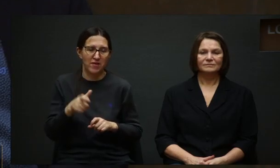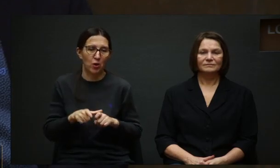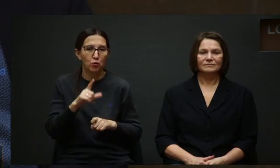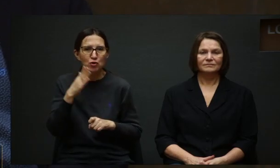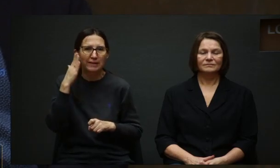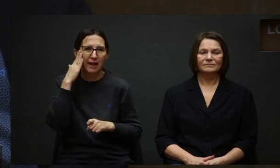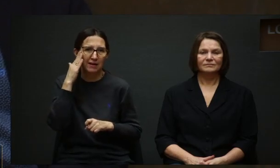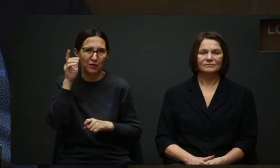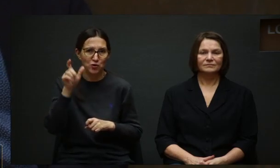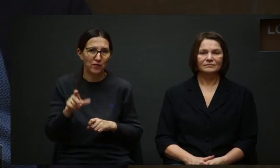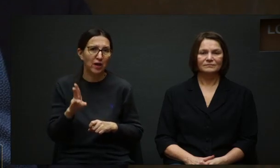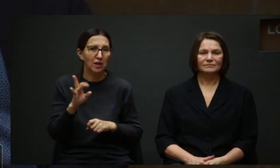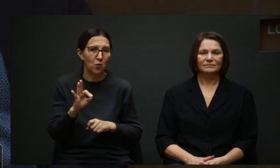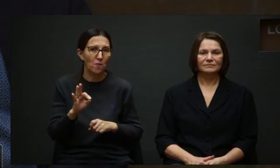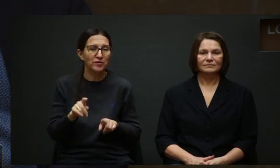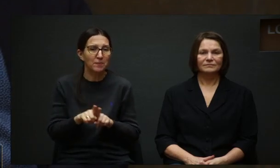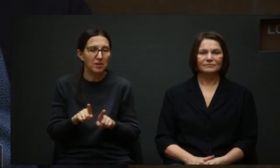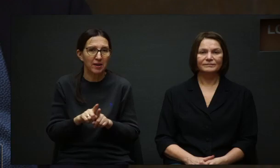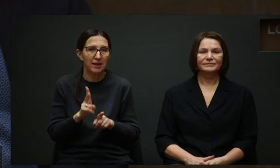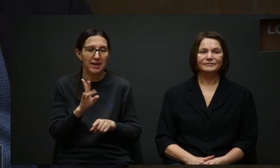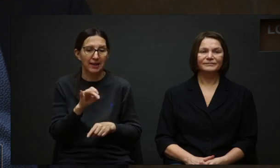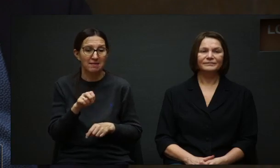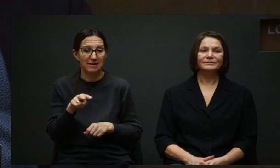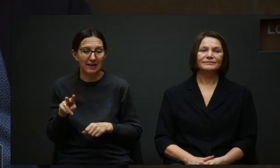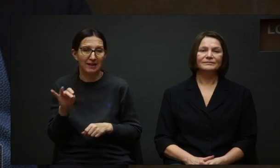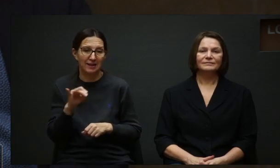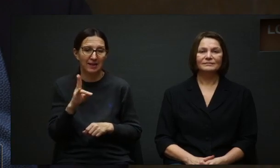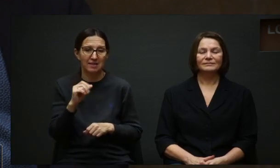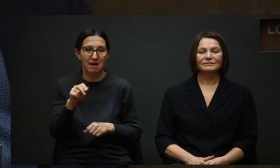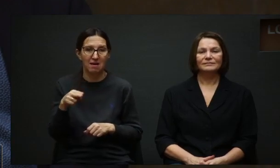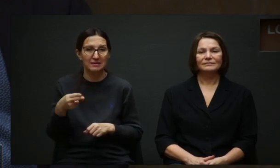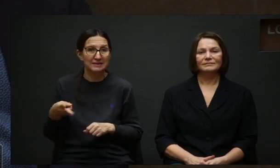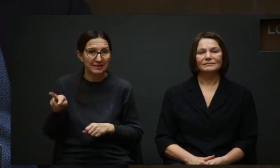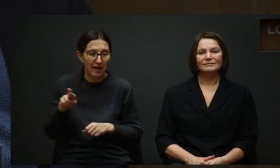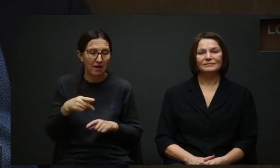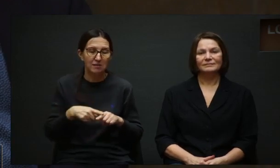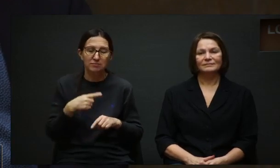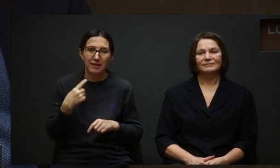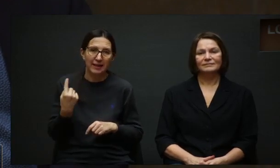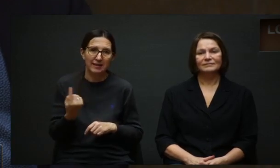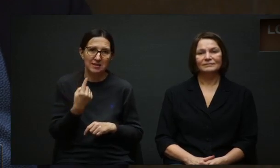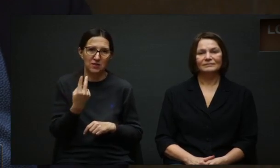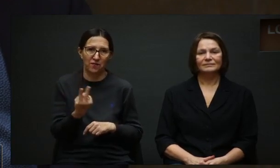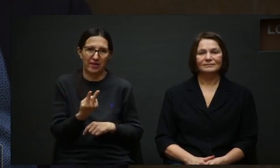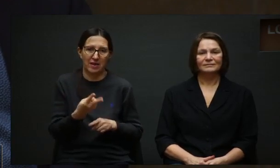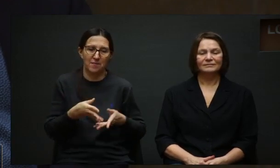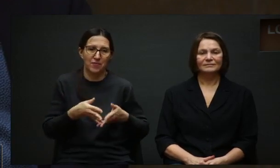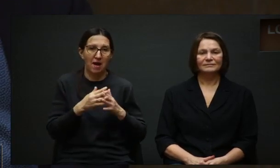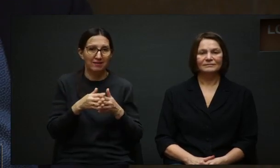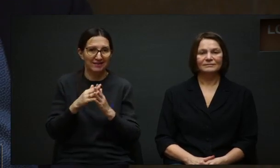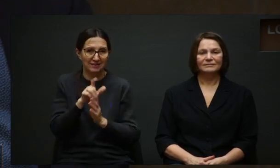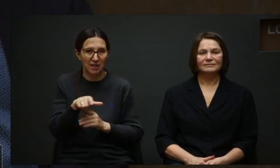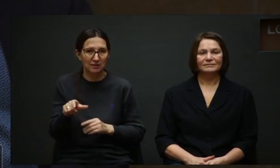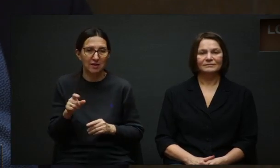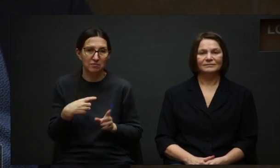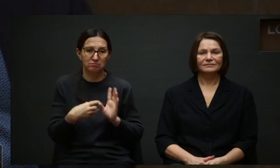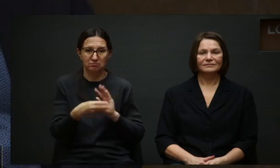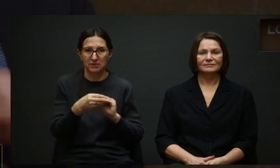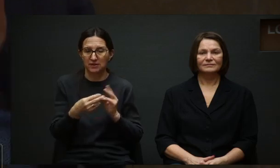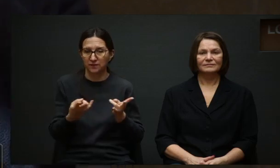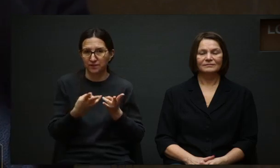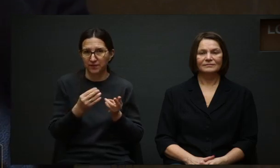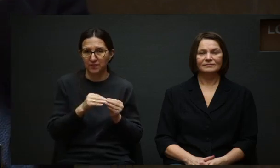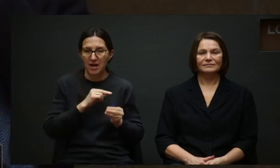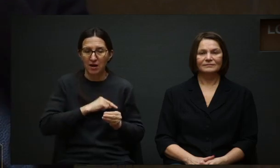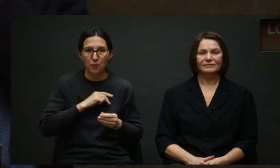не менее, пожалуй, вы знаете, Кирилл и Надя — это единственные архитекторы сейчас, с которыми мы работаем, кроме